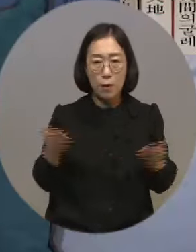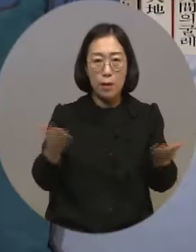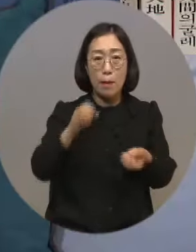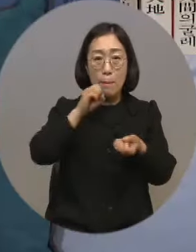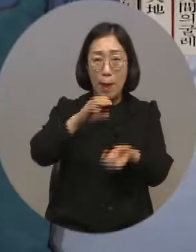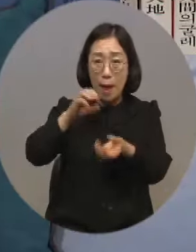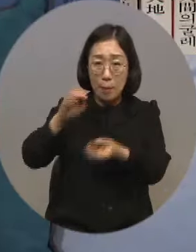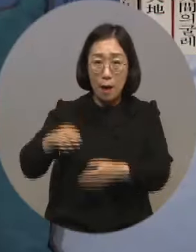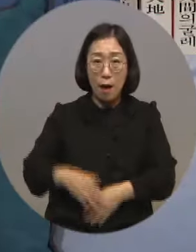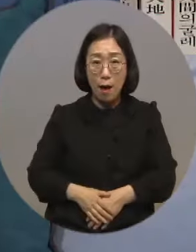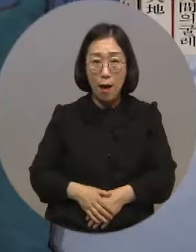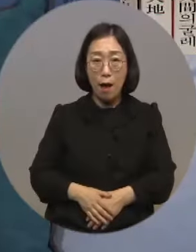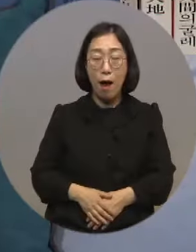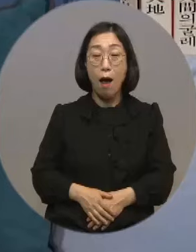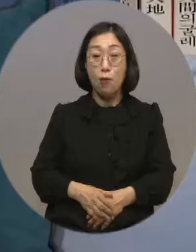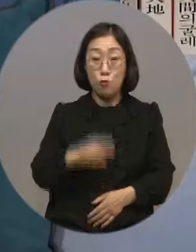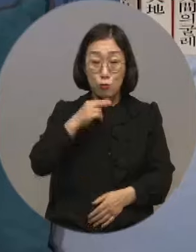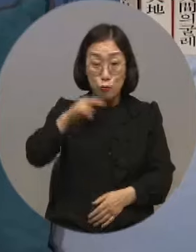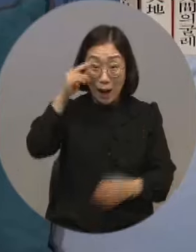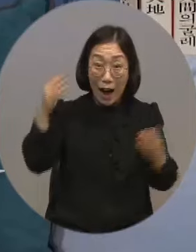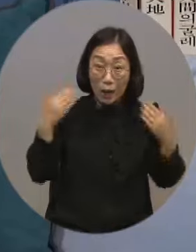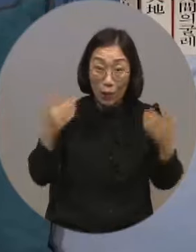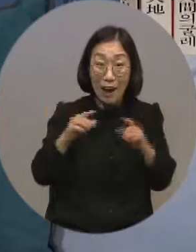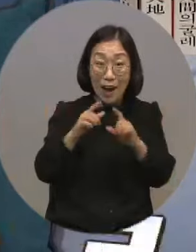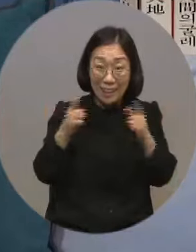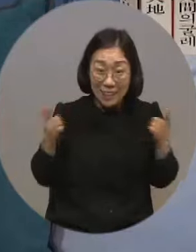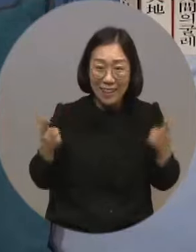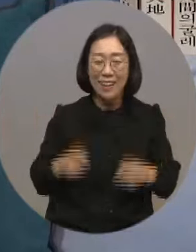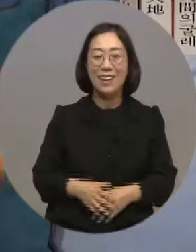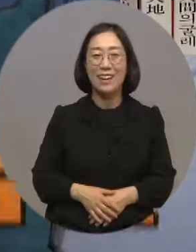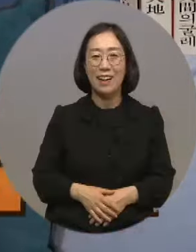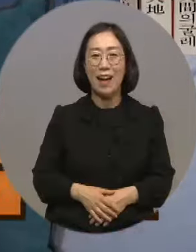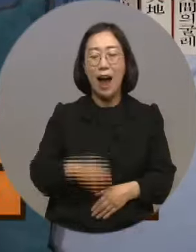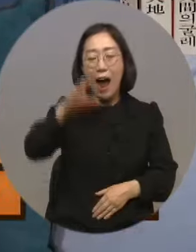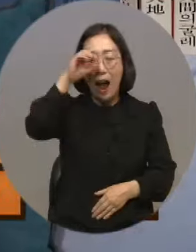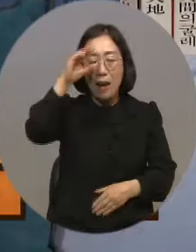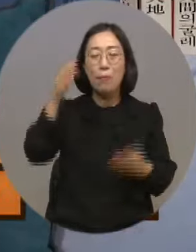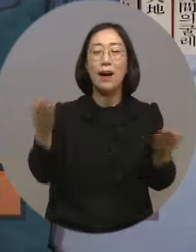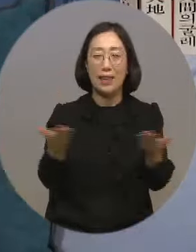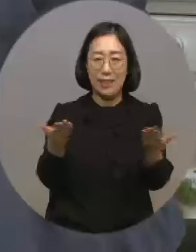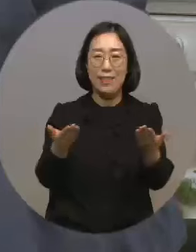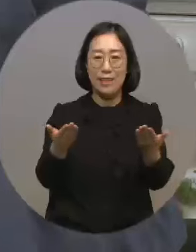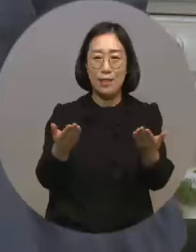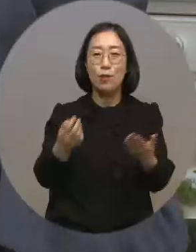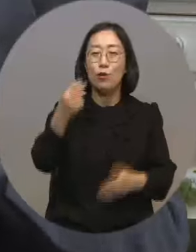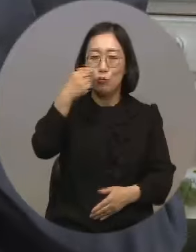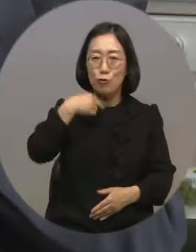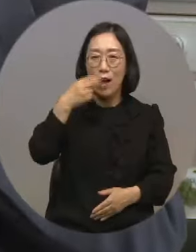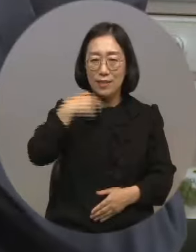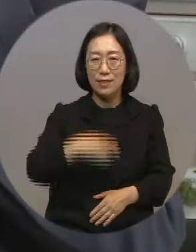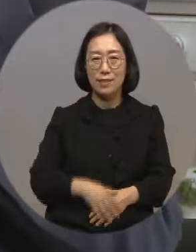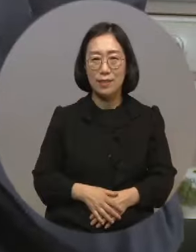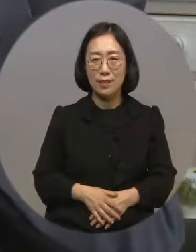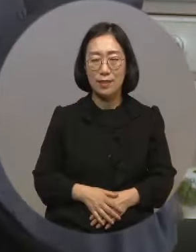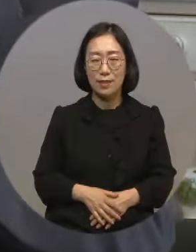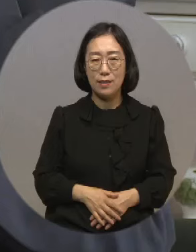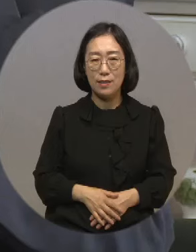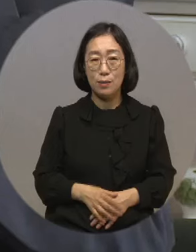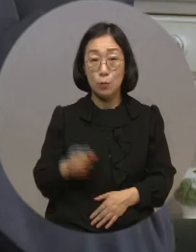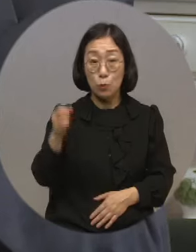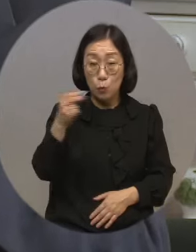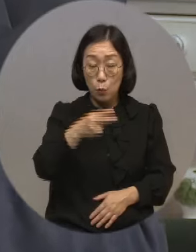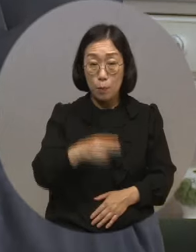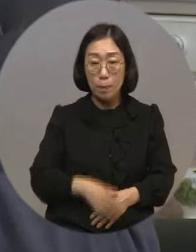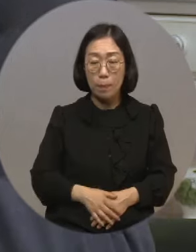나 학교 급식으로 술 넣으셨다는 줄 알았어. 안 돼요. 알바를. 네, 알바로. 그 다음에는 또 그때